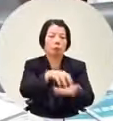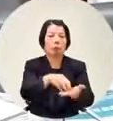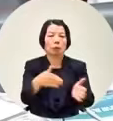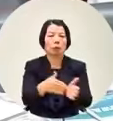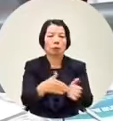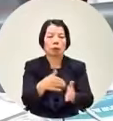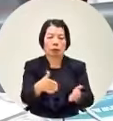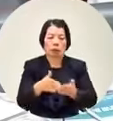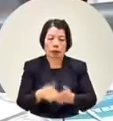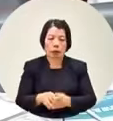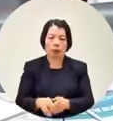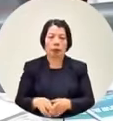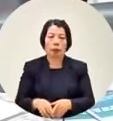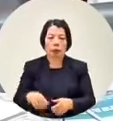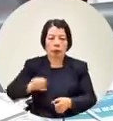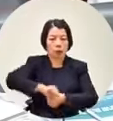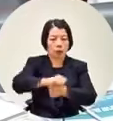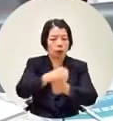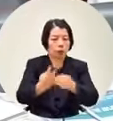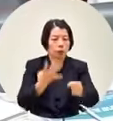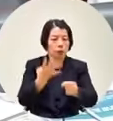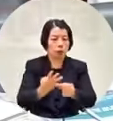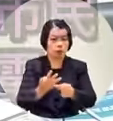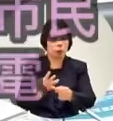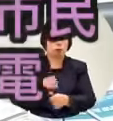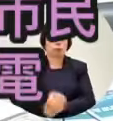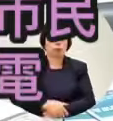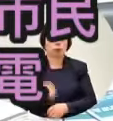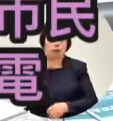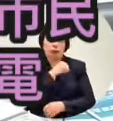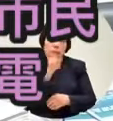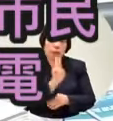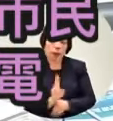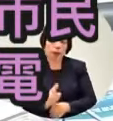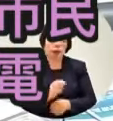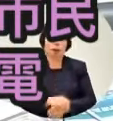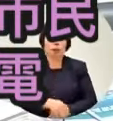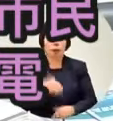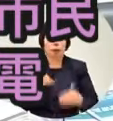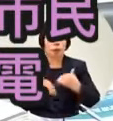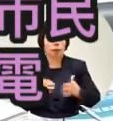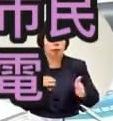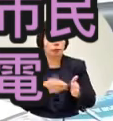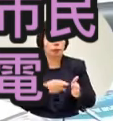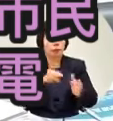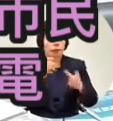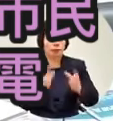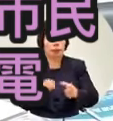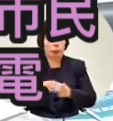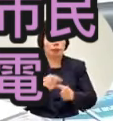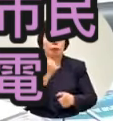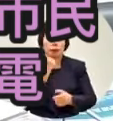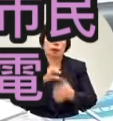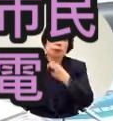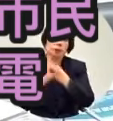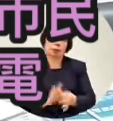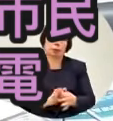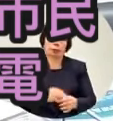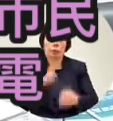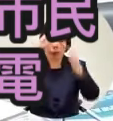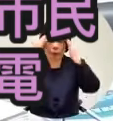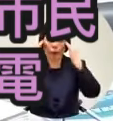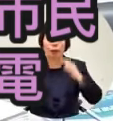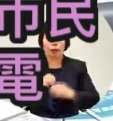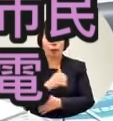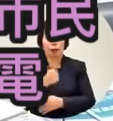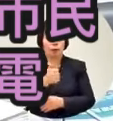年。台电在新达的这个燃煤机组可以继续使用，是韩国瑜发的。那昨天他们却一直要